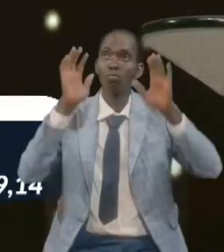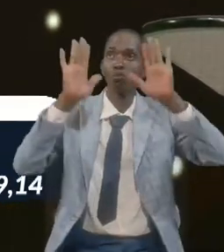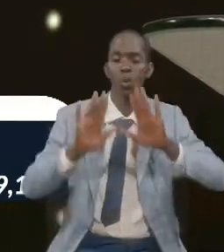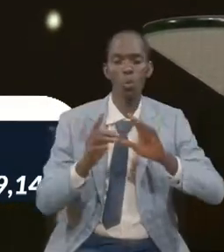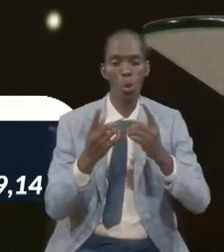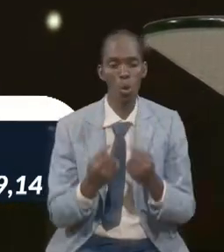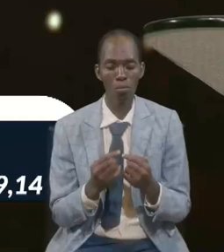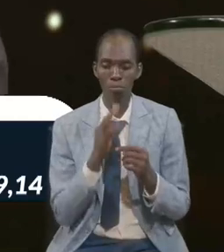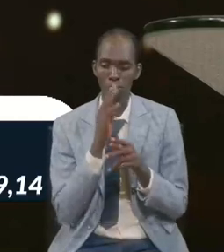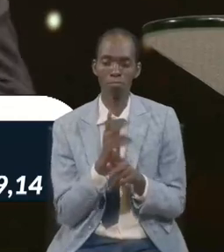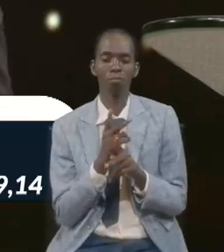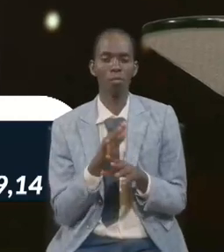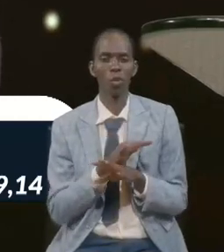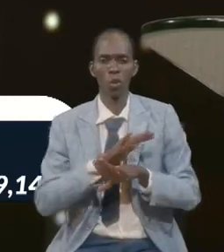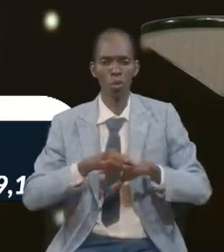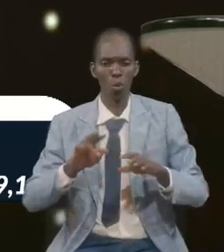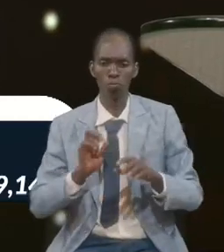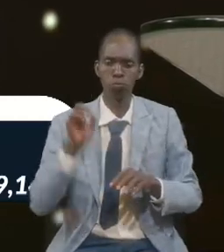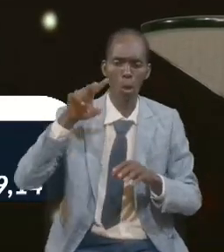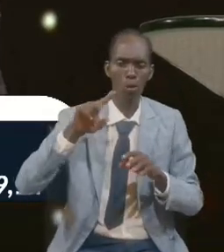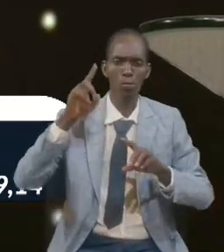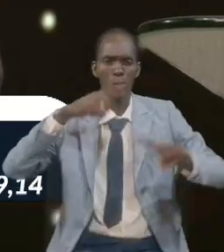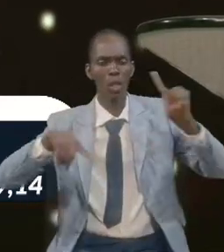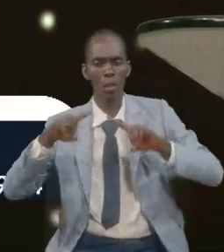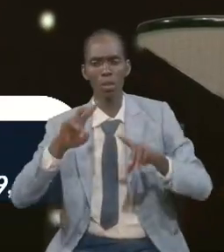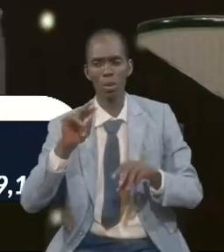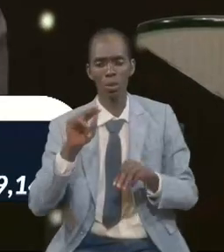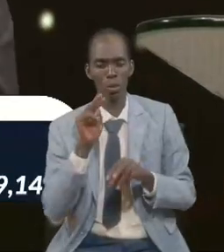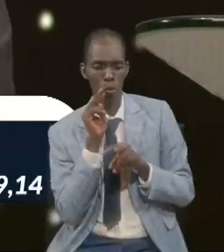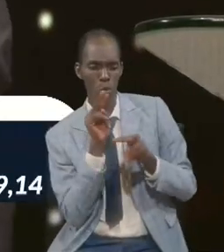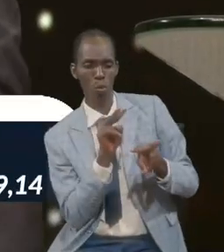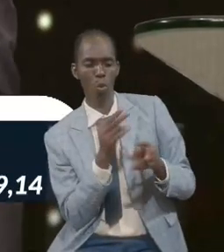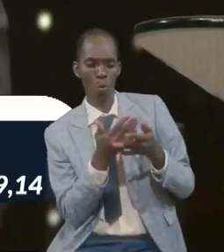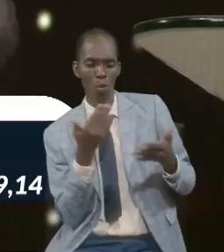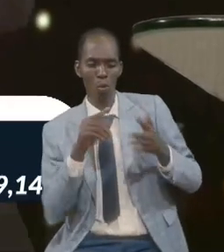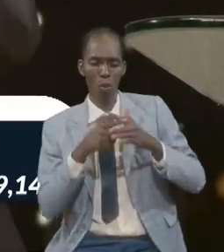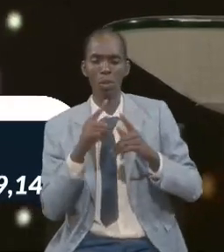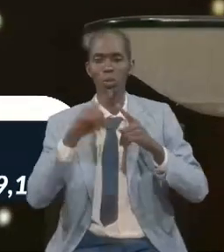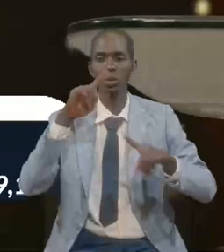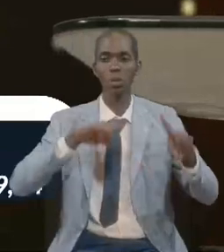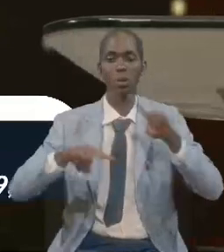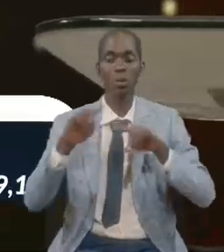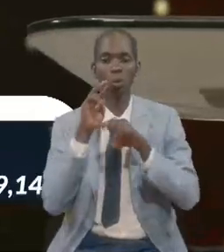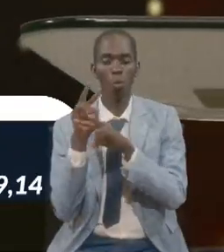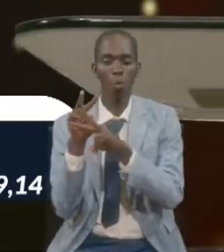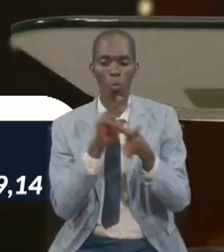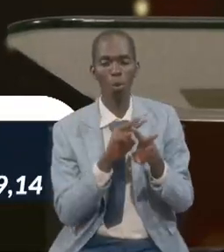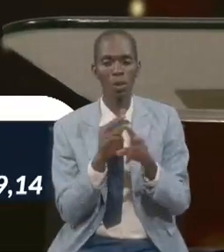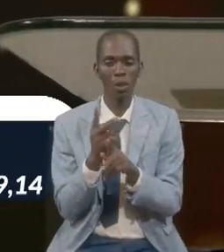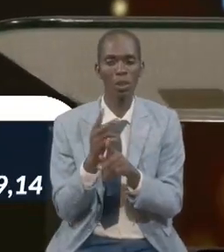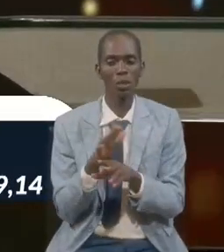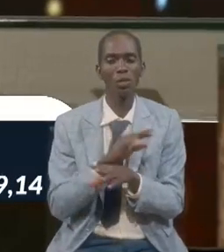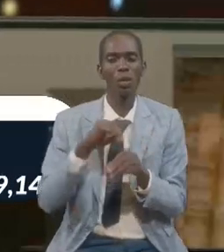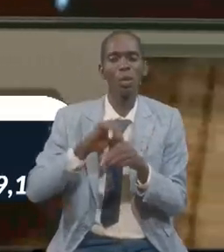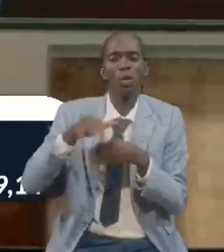crise surgit, veillez au pas seulement parler, haïssez. Il faut regarder avant de sauter. Mais